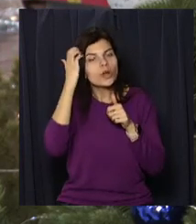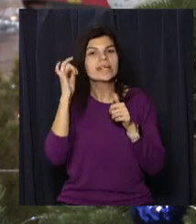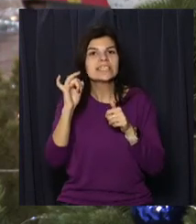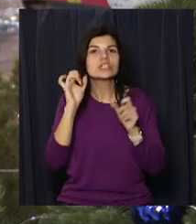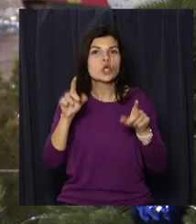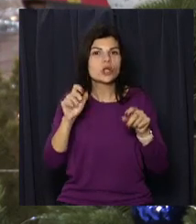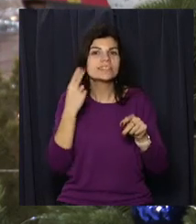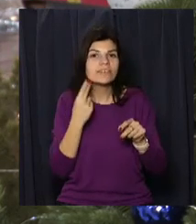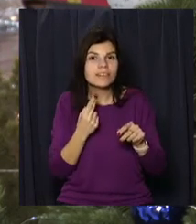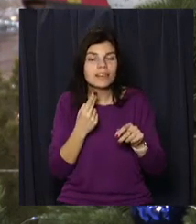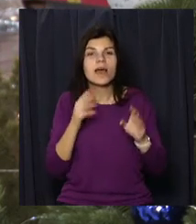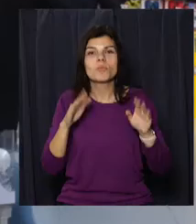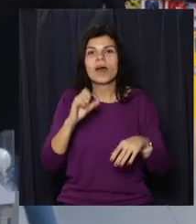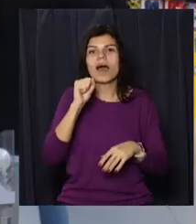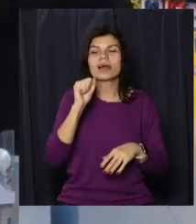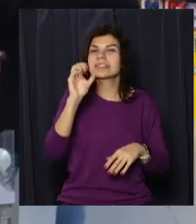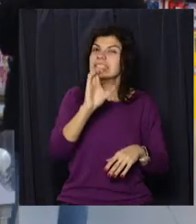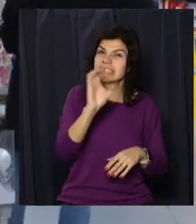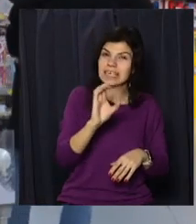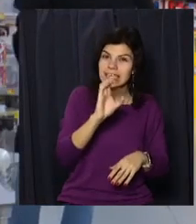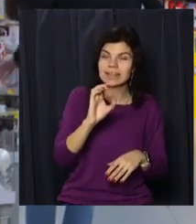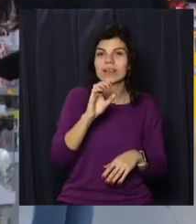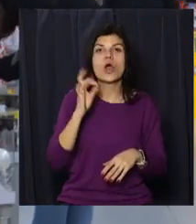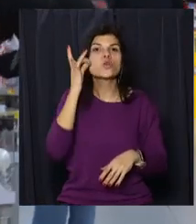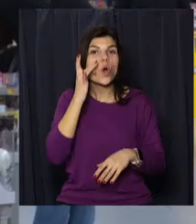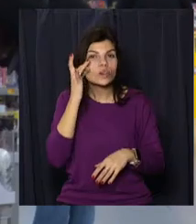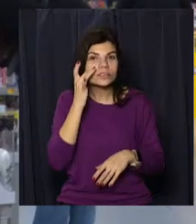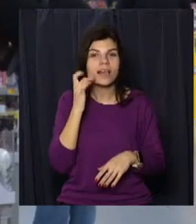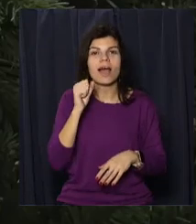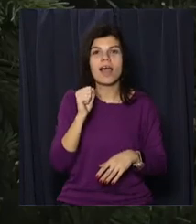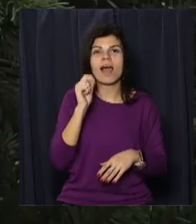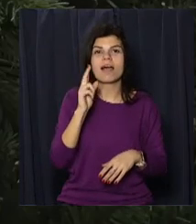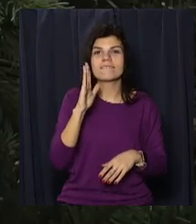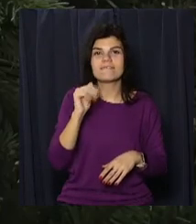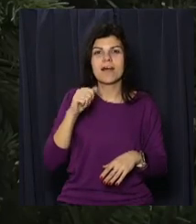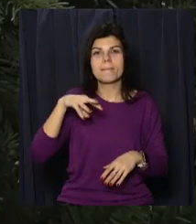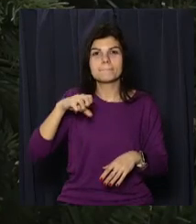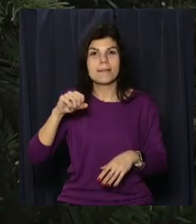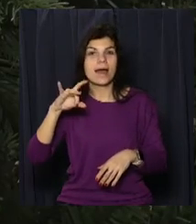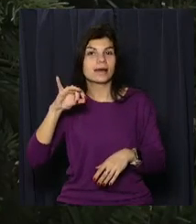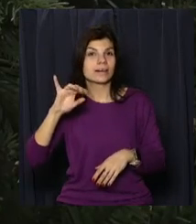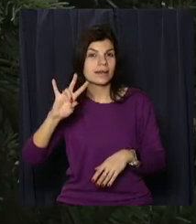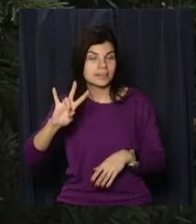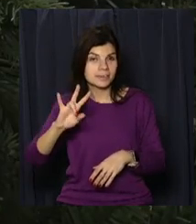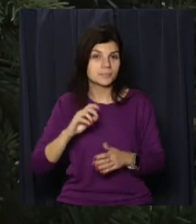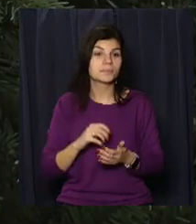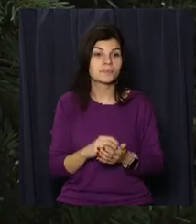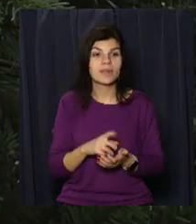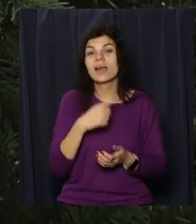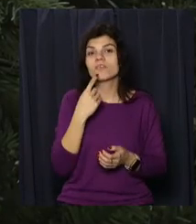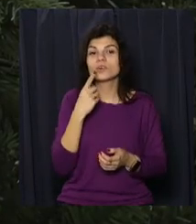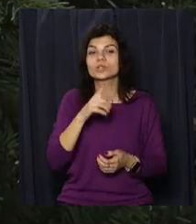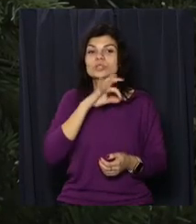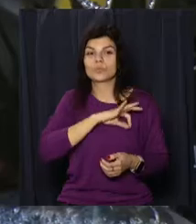идут аквамарин, синий и розовый. Крім того, спеціалісти радять уникати прикрас, які ви використаєте лише один раз, та